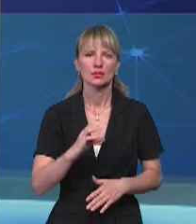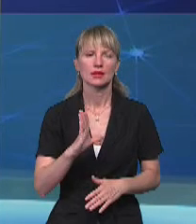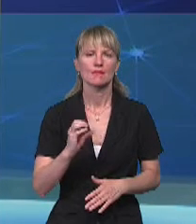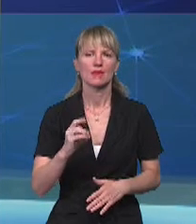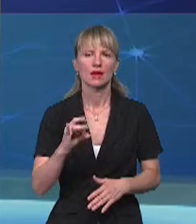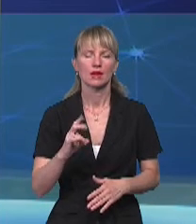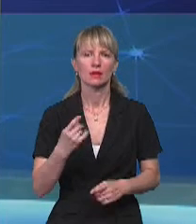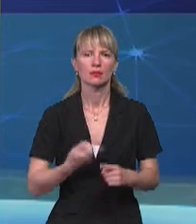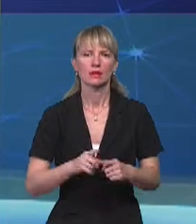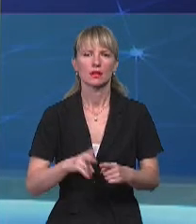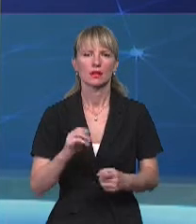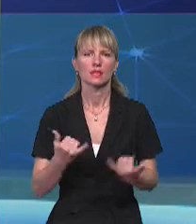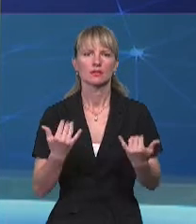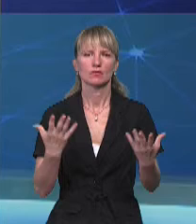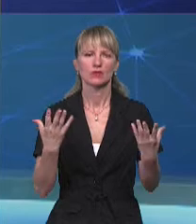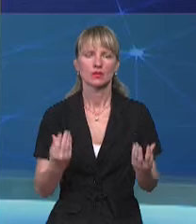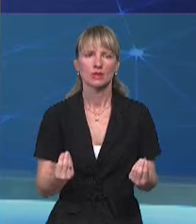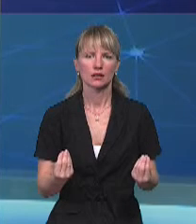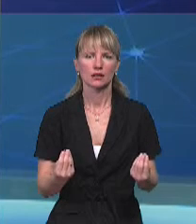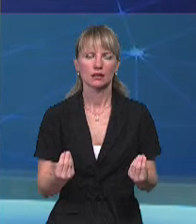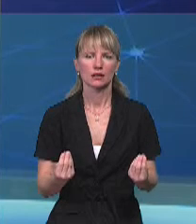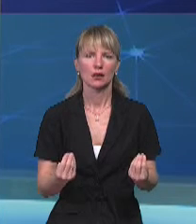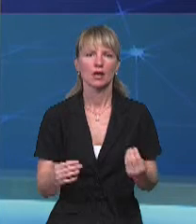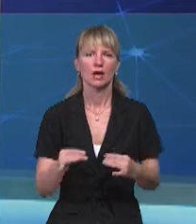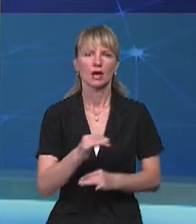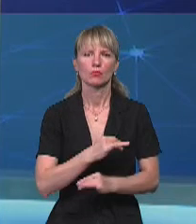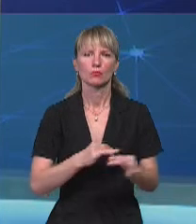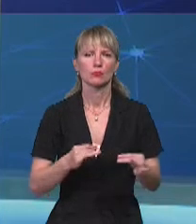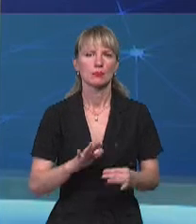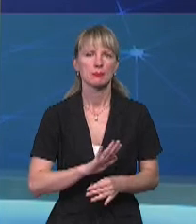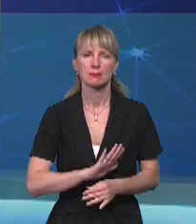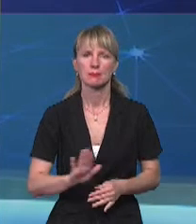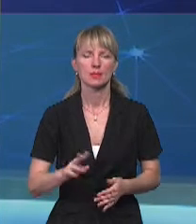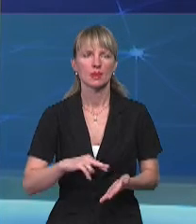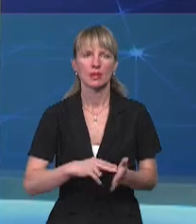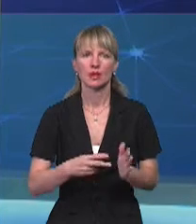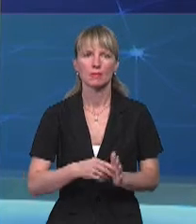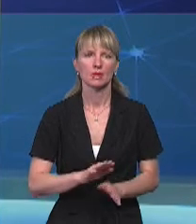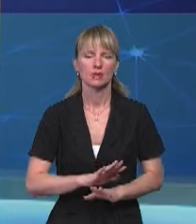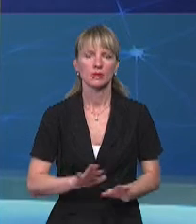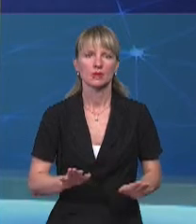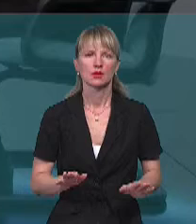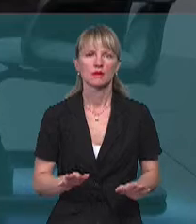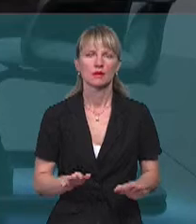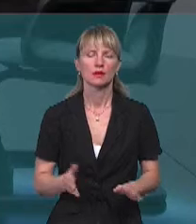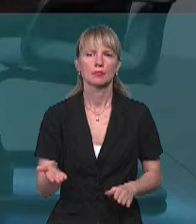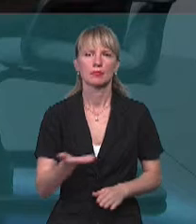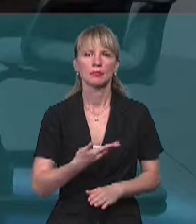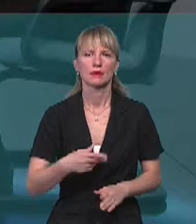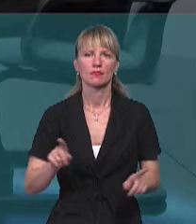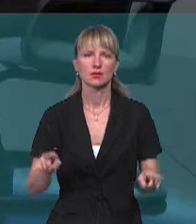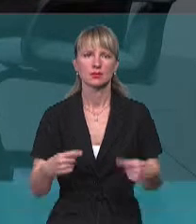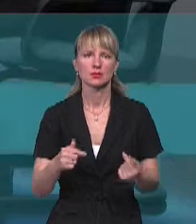на сьогоднішній день ніякі обговорення ми не планували. Тобто ми